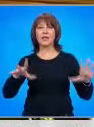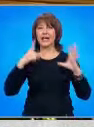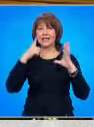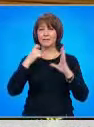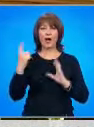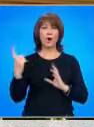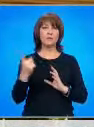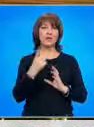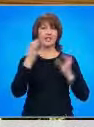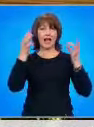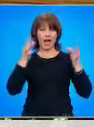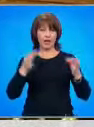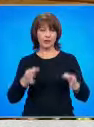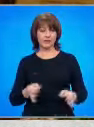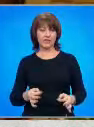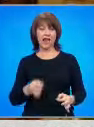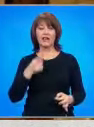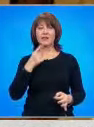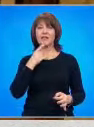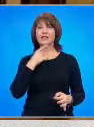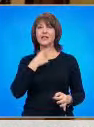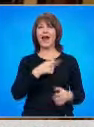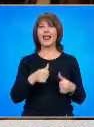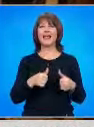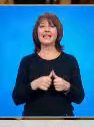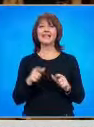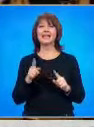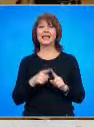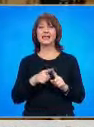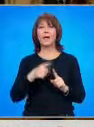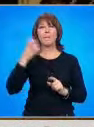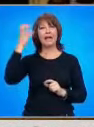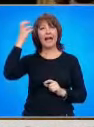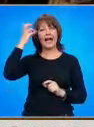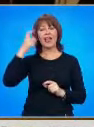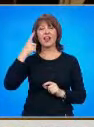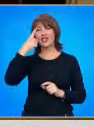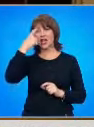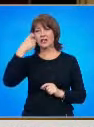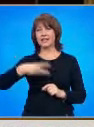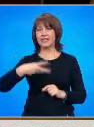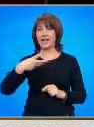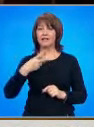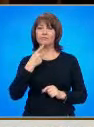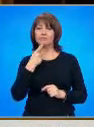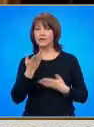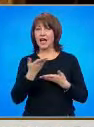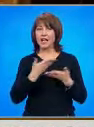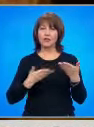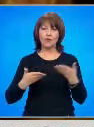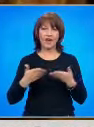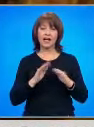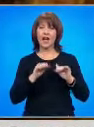от първата официална аудиенция на британския премиер Ли Стръс при крал Чарлз III. Двамата разговаряха в Бъкингамския